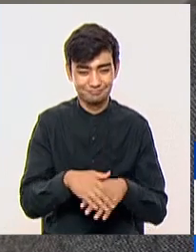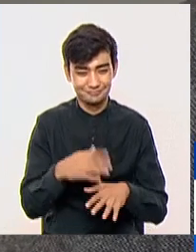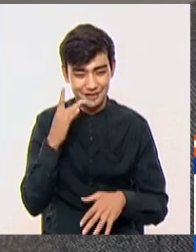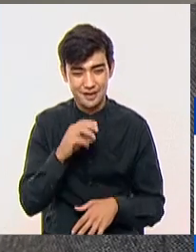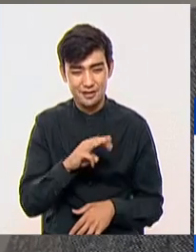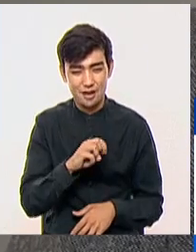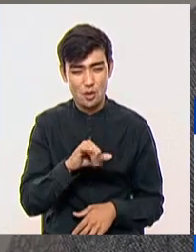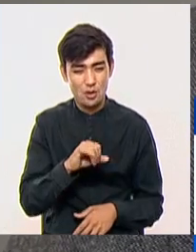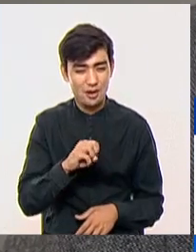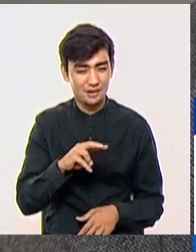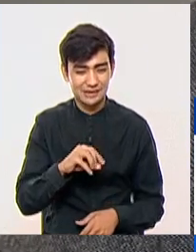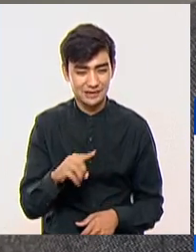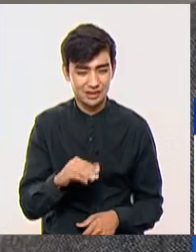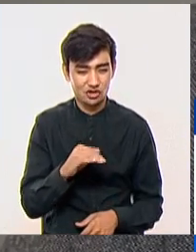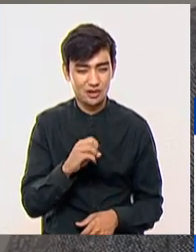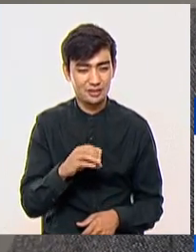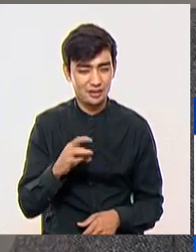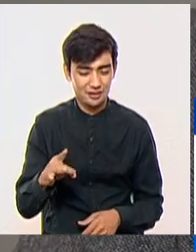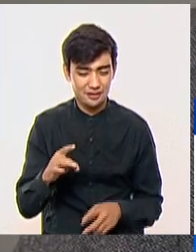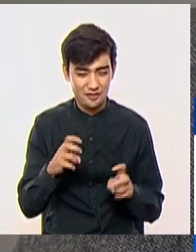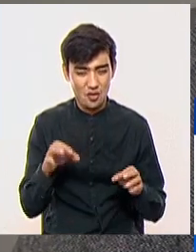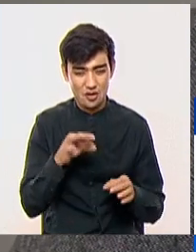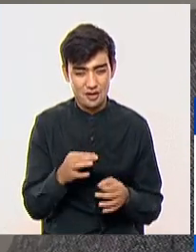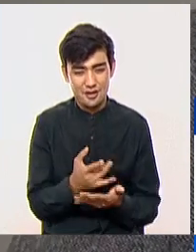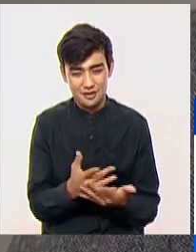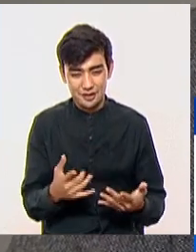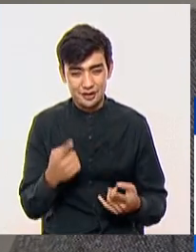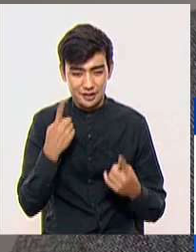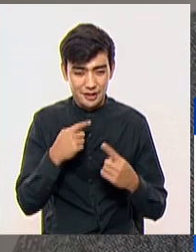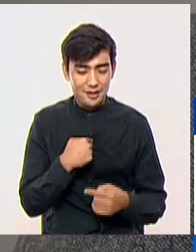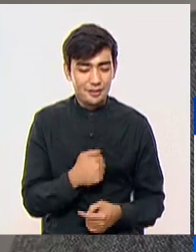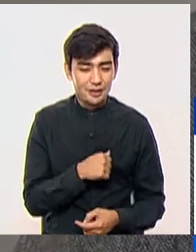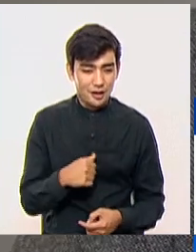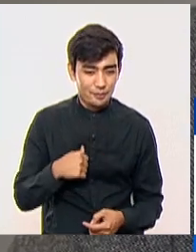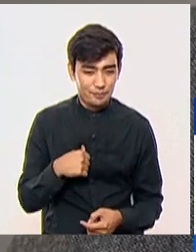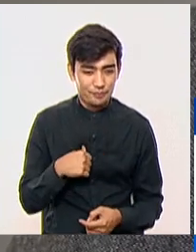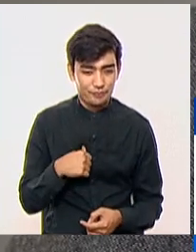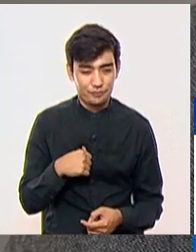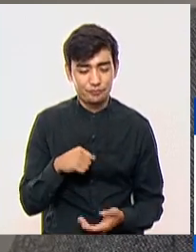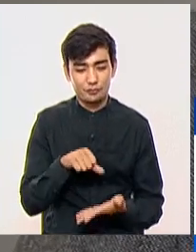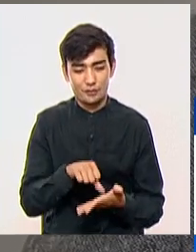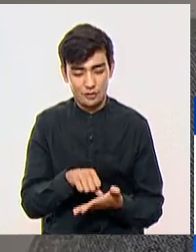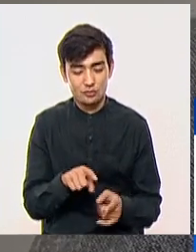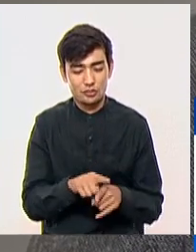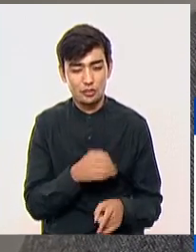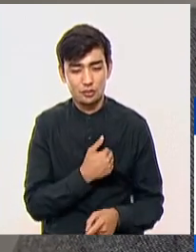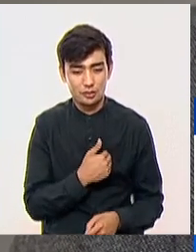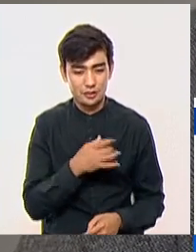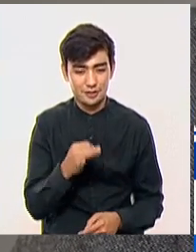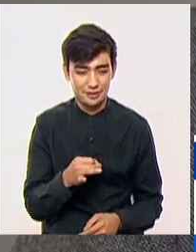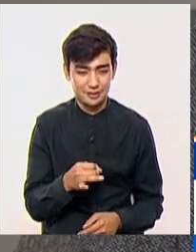жастар әртүрлі ұйымның бірлестіктердің мүшесі ретінде мен өзім қоғам белсендісі ретінде осындай